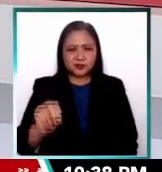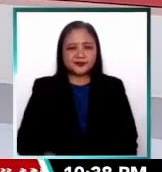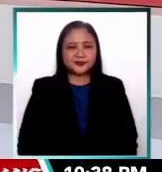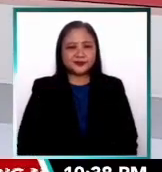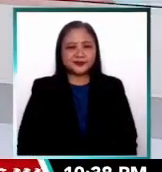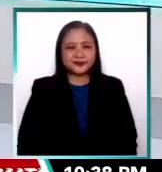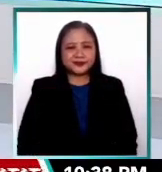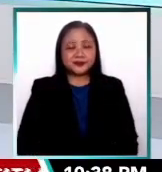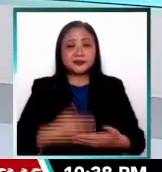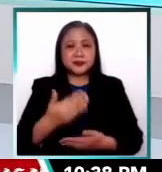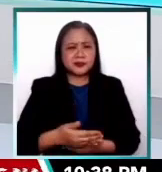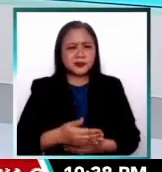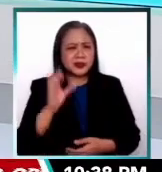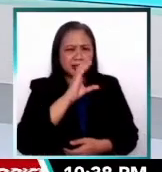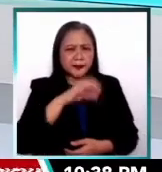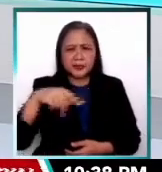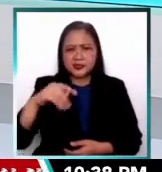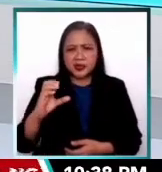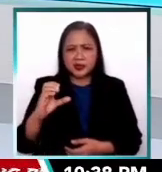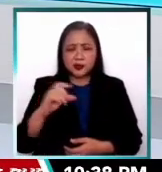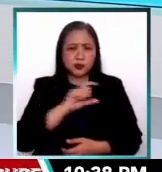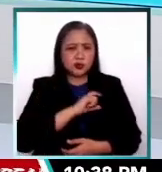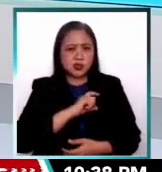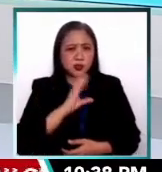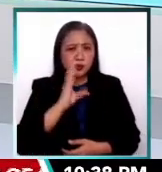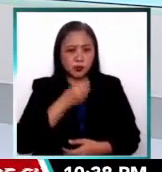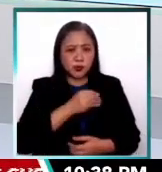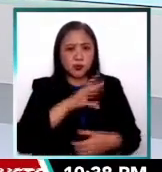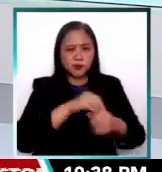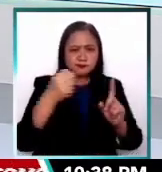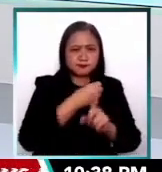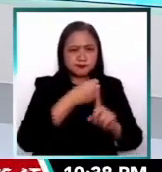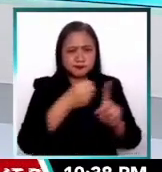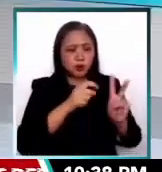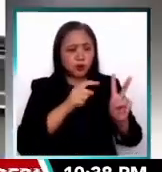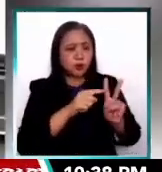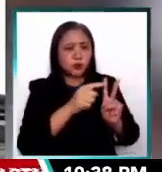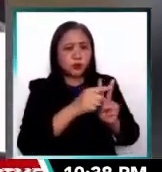Pinaghahanap na ng Pasay Police ang mga sangkot sa pangunguyog sa dalawang MMDA enforcers sa Pasay.